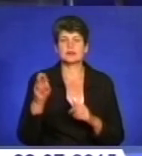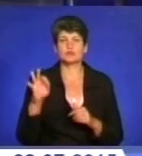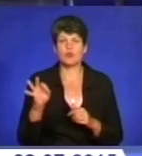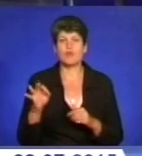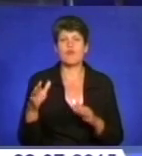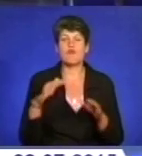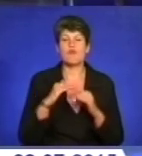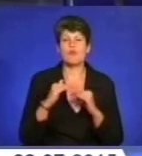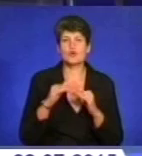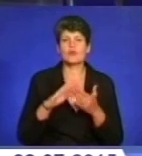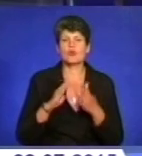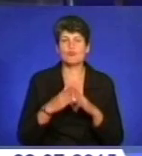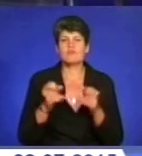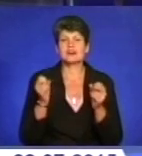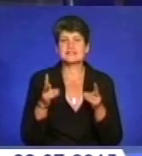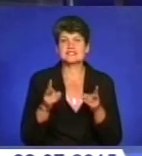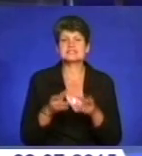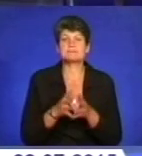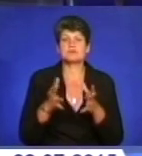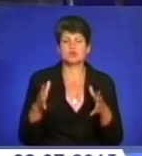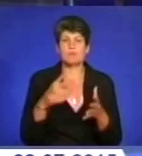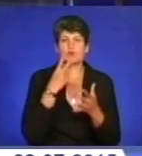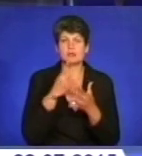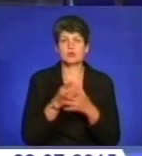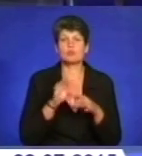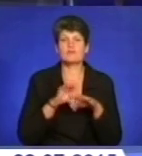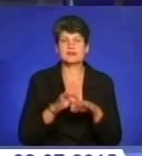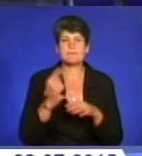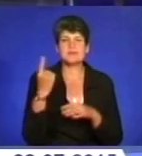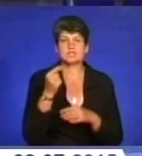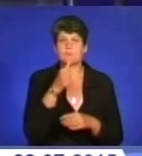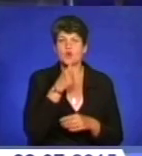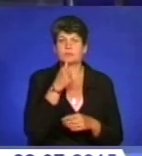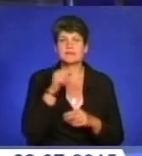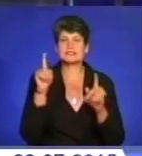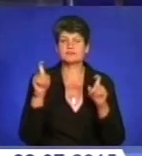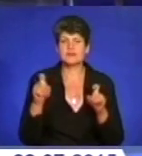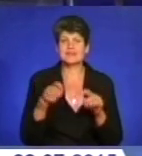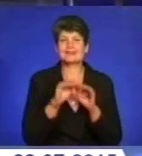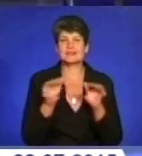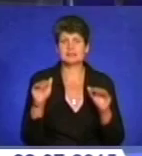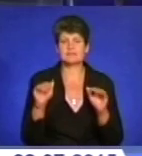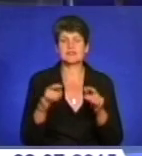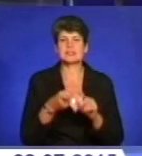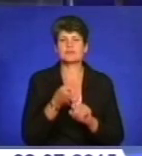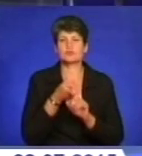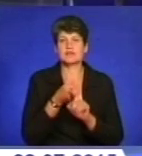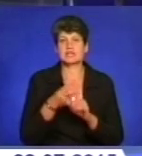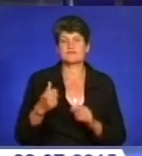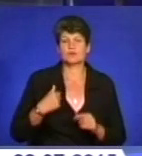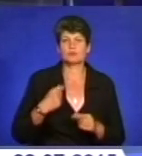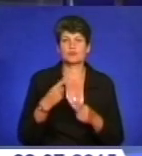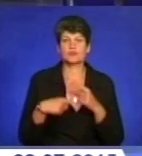польових умовах ризики збільшуються. Як показало проведене нещодавно перше пробне тестування, рівень інфікування військових, що повернулися з